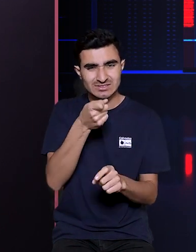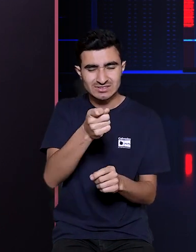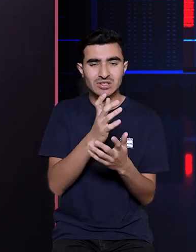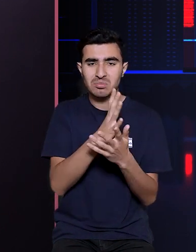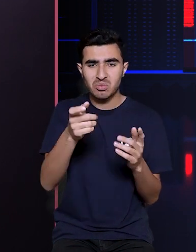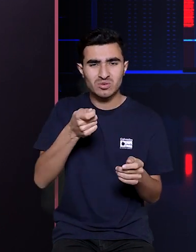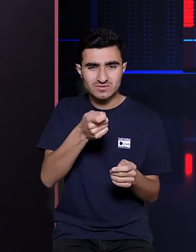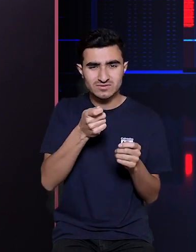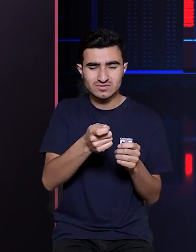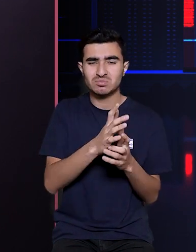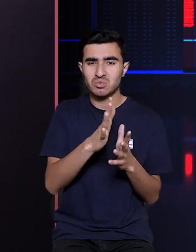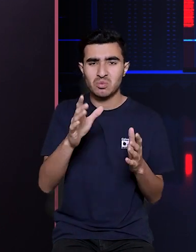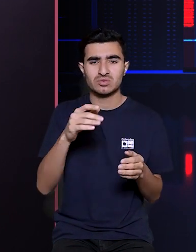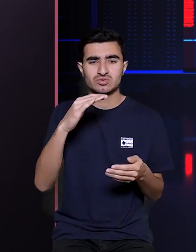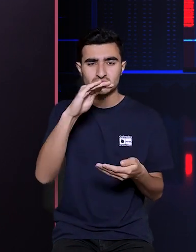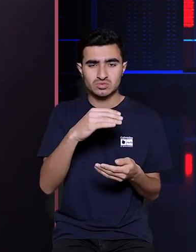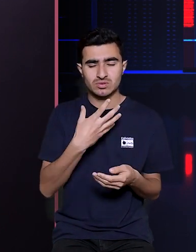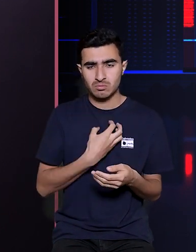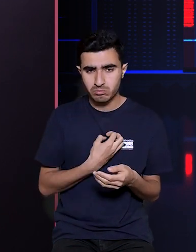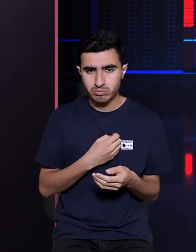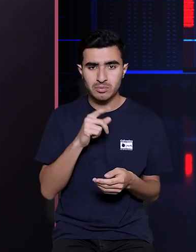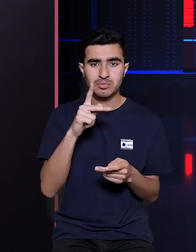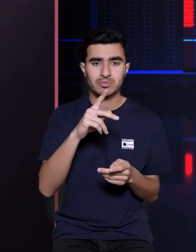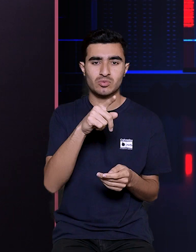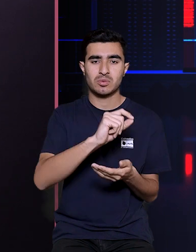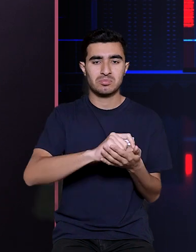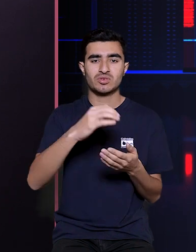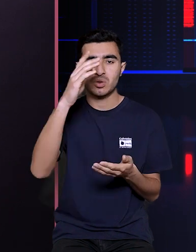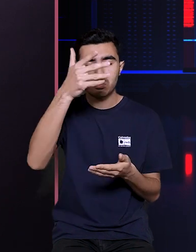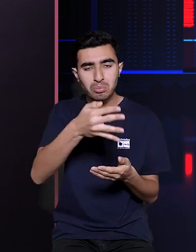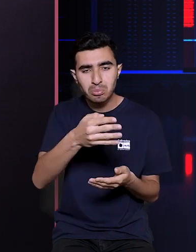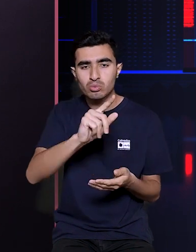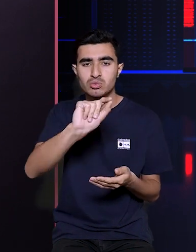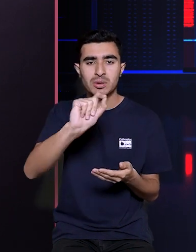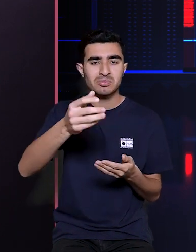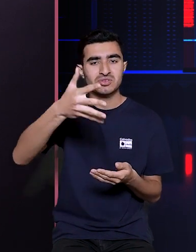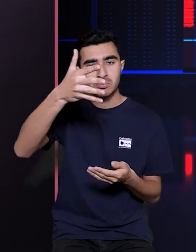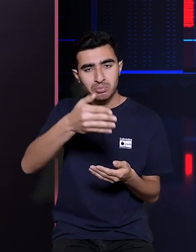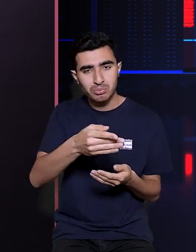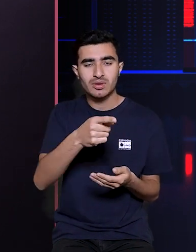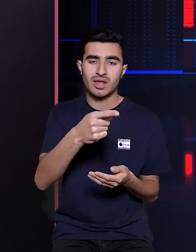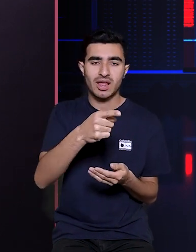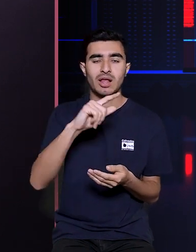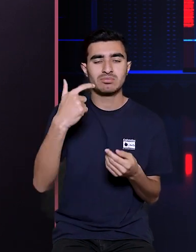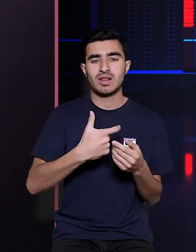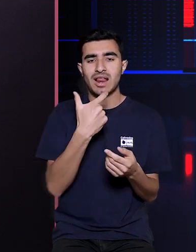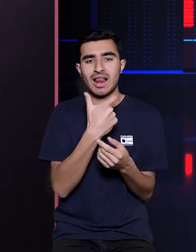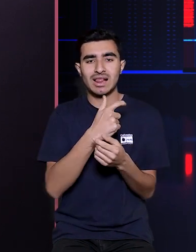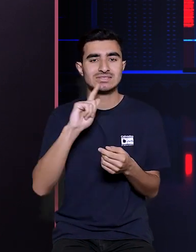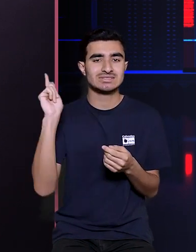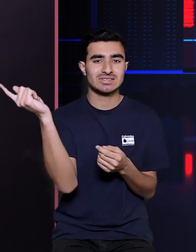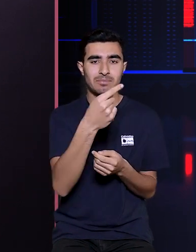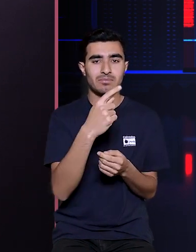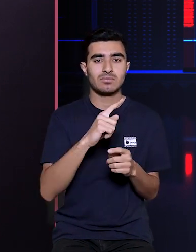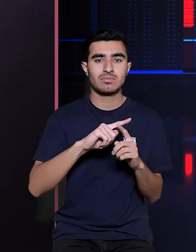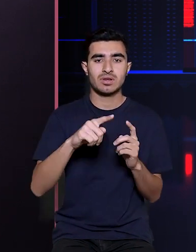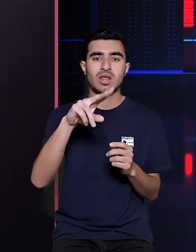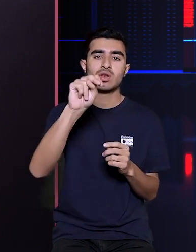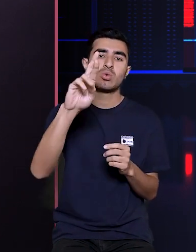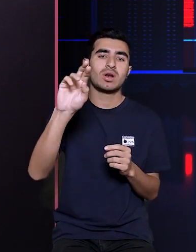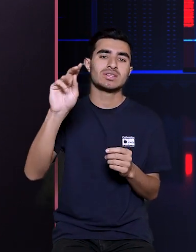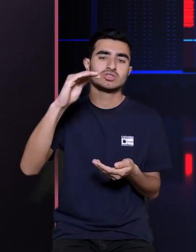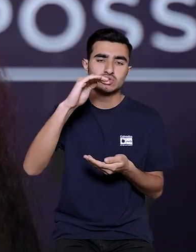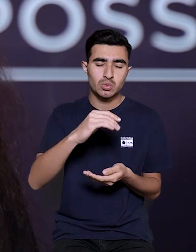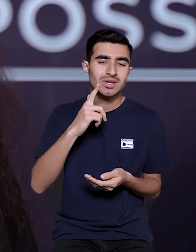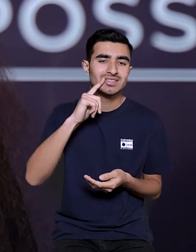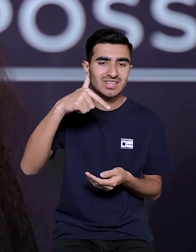तंग करती हैं, बहुत छेड़ती हैं। सब बच्चियां कहती हैं, तेरी पेंसिल बोनी, तेरी पेंसिल बोनी, और नौरीन को बहुत दुख